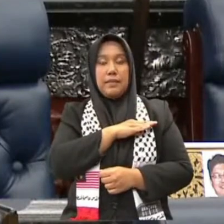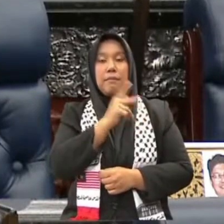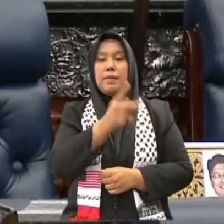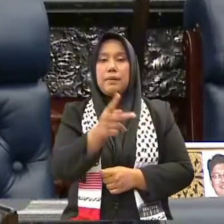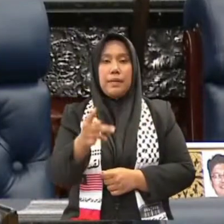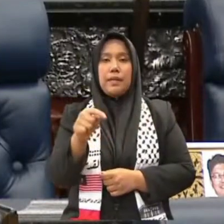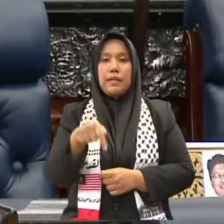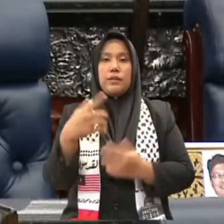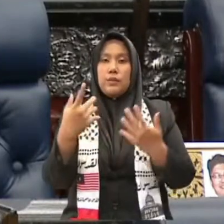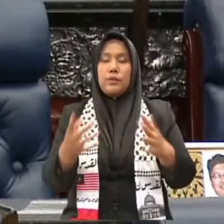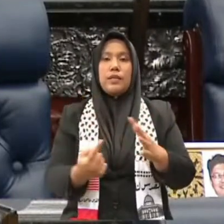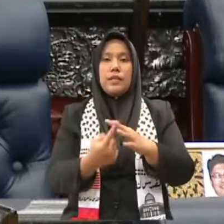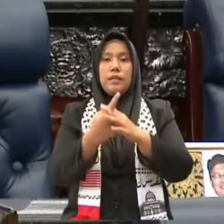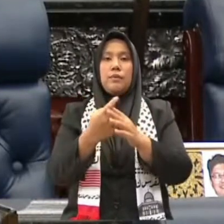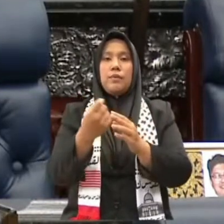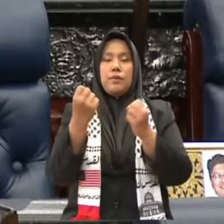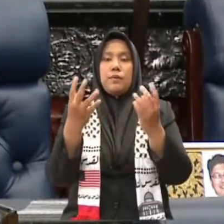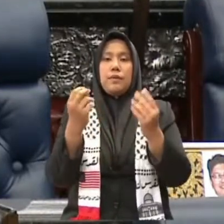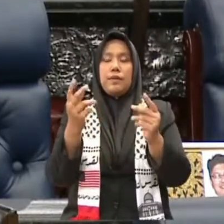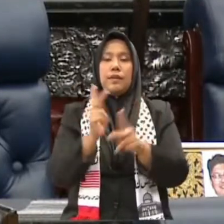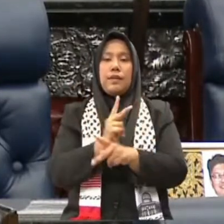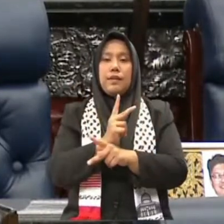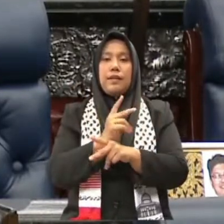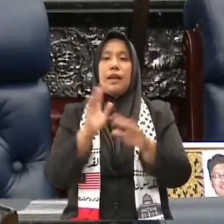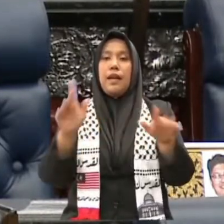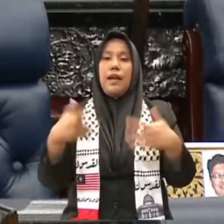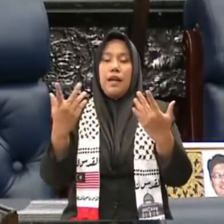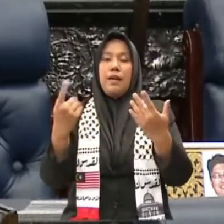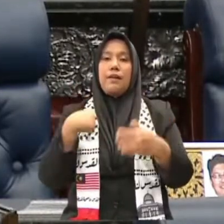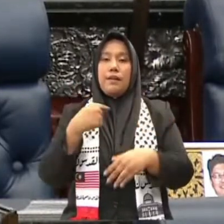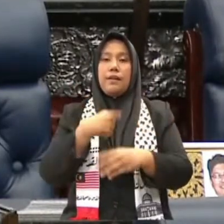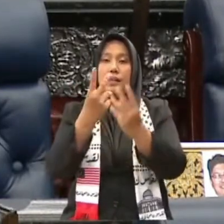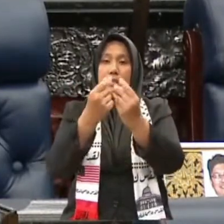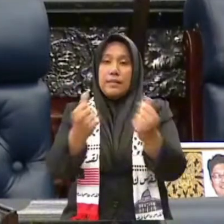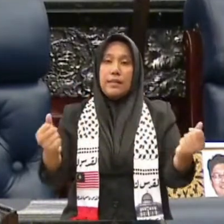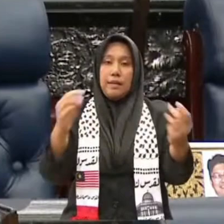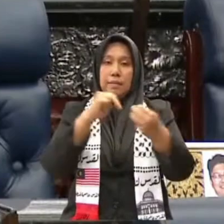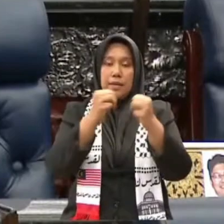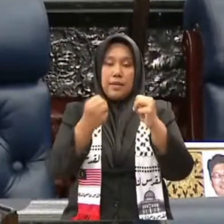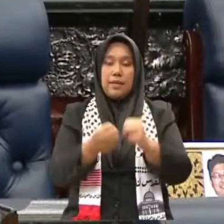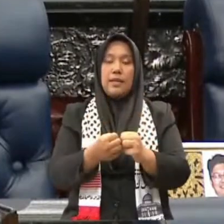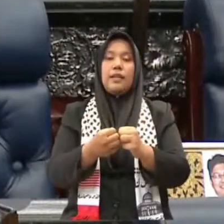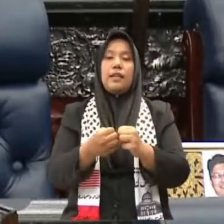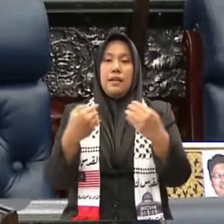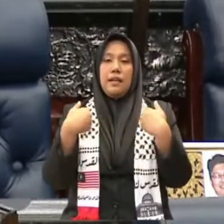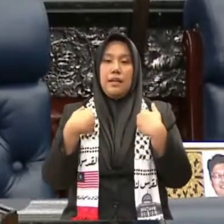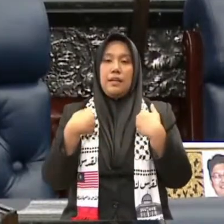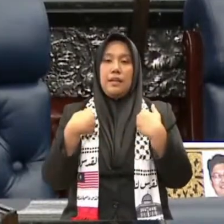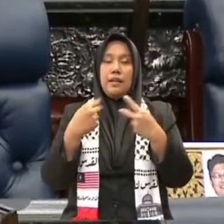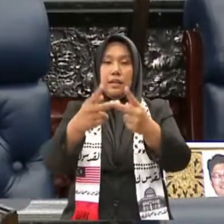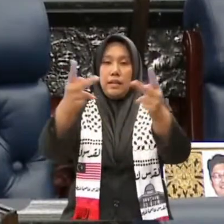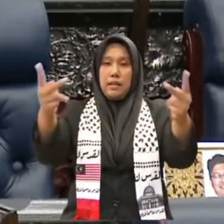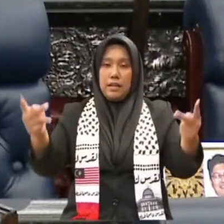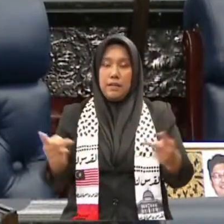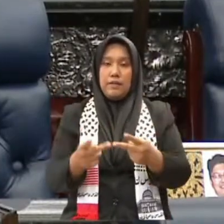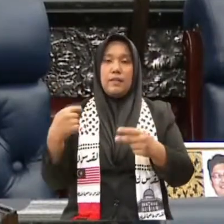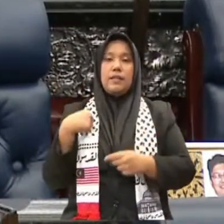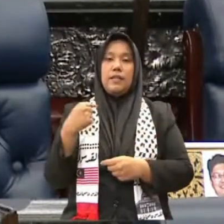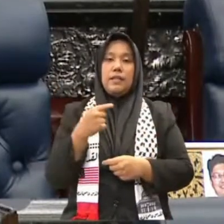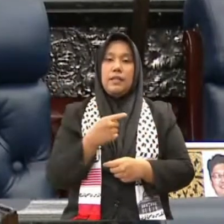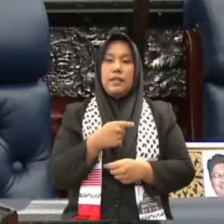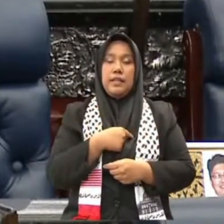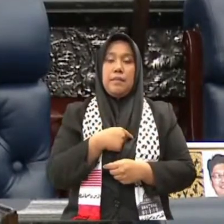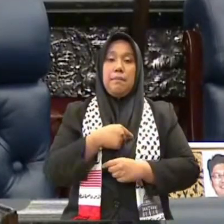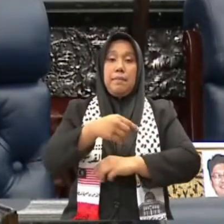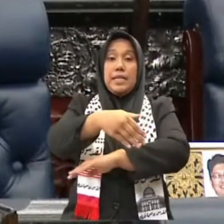berkali-kali. Bagaimana kita nak selesaikan masalah yang dihadapi? Sebab kawasan kita memang bersempadan dengan